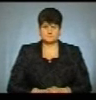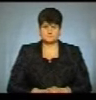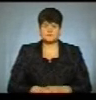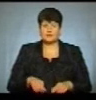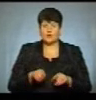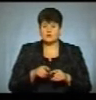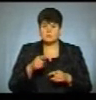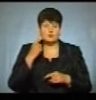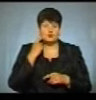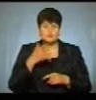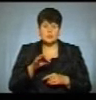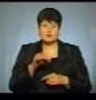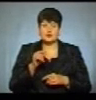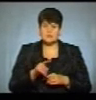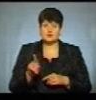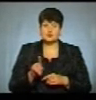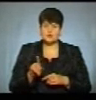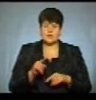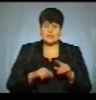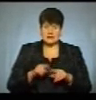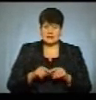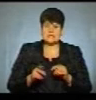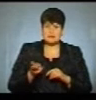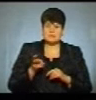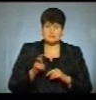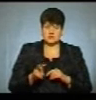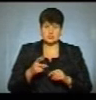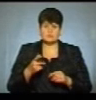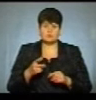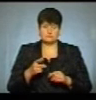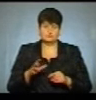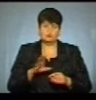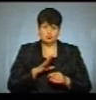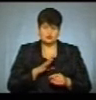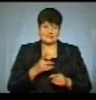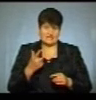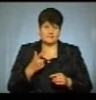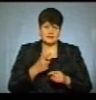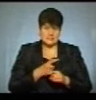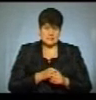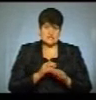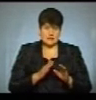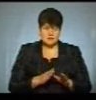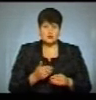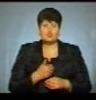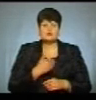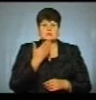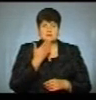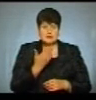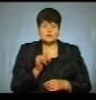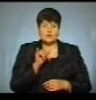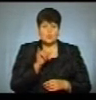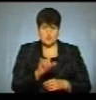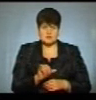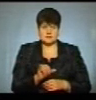Отже, ми почули про те, що рідні прийшли вакцинації чоловіка, який захворів на дифтерію. Хочу наразі у вас